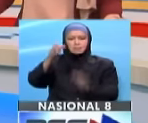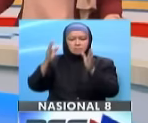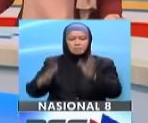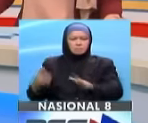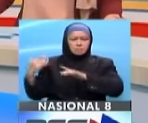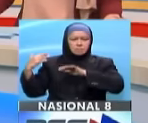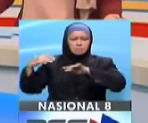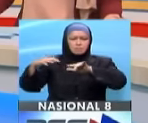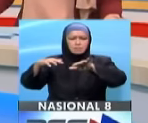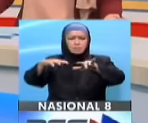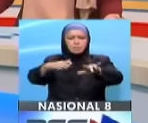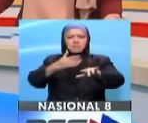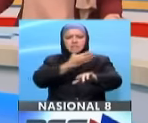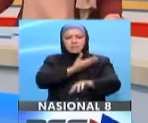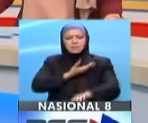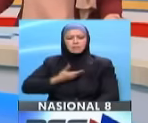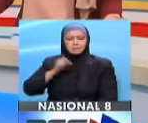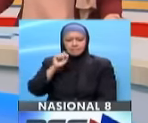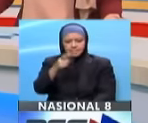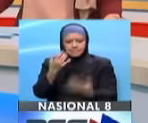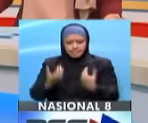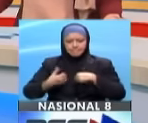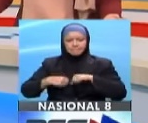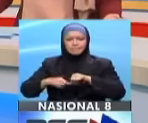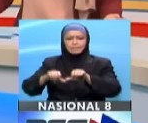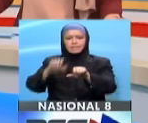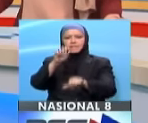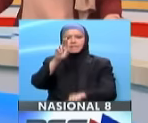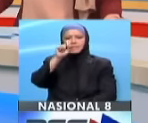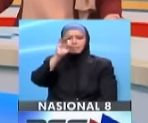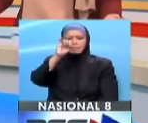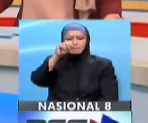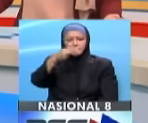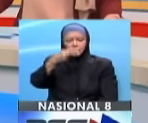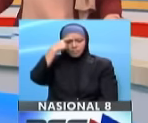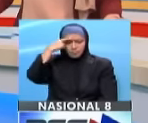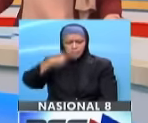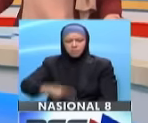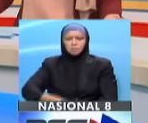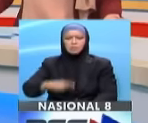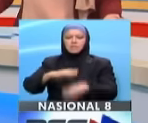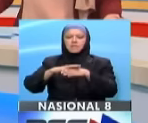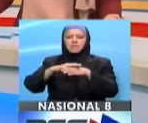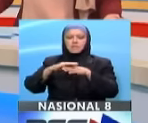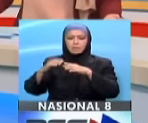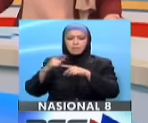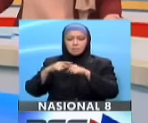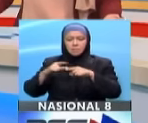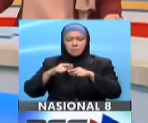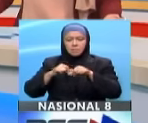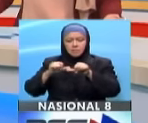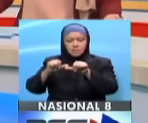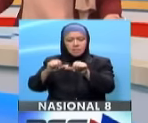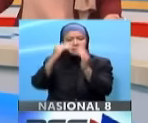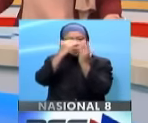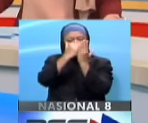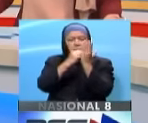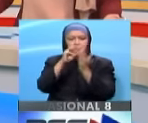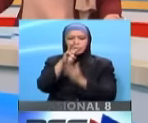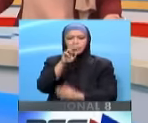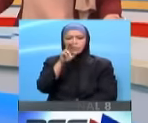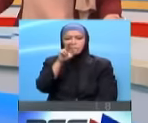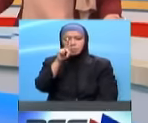ibadah haji berada di Arafah untuk menunaikan ibadah wukuf. Ibadah itu mula dilaksanakan kira-kira pukul 5 petang tadi waktu